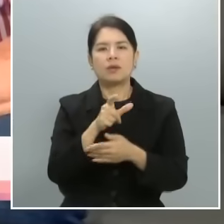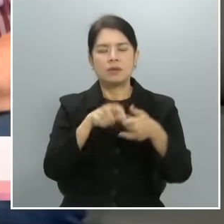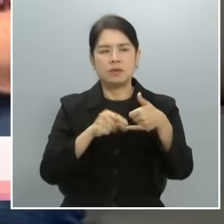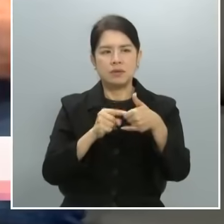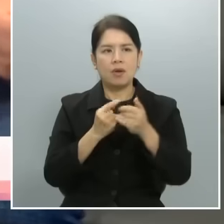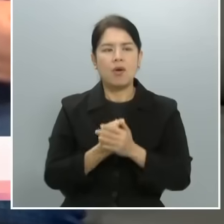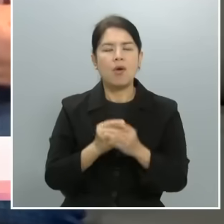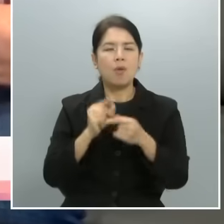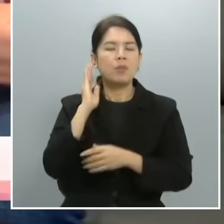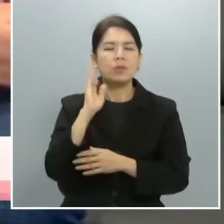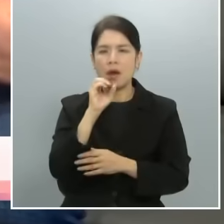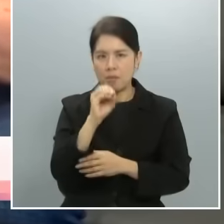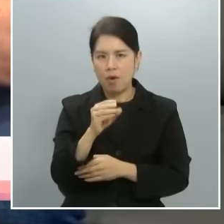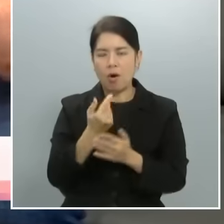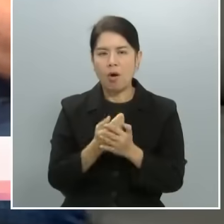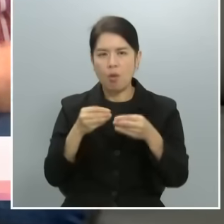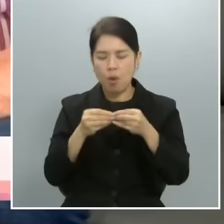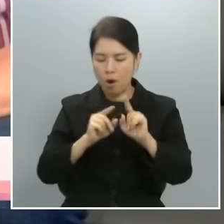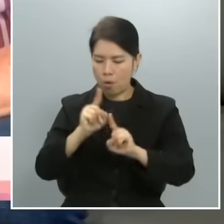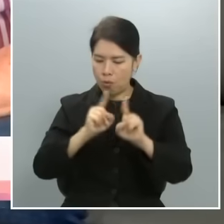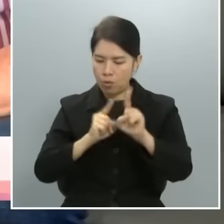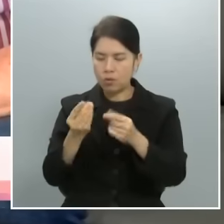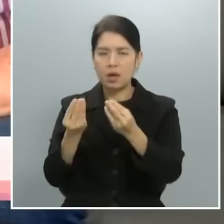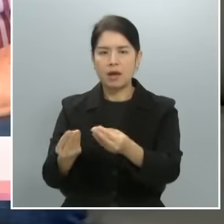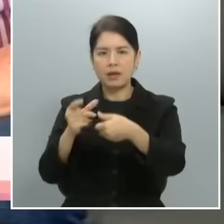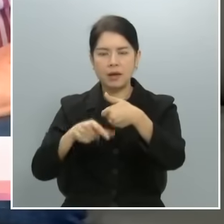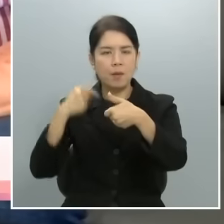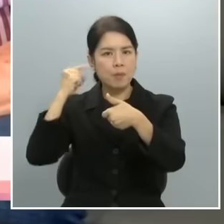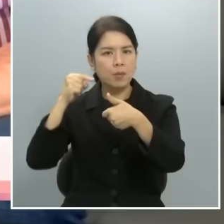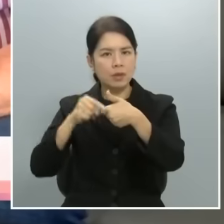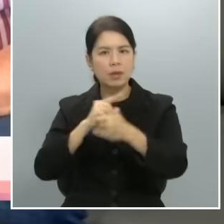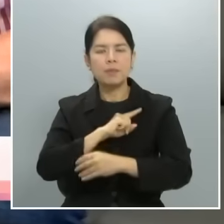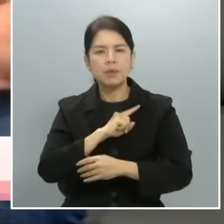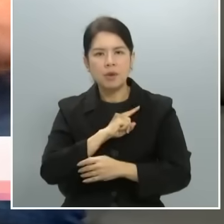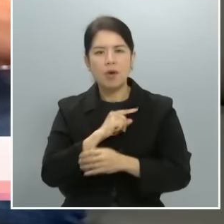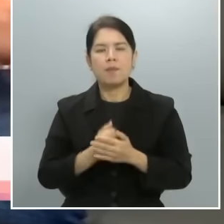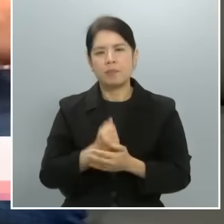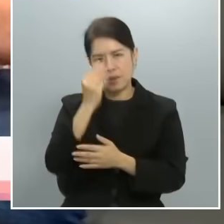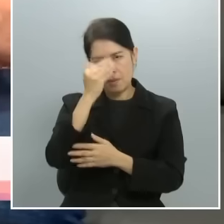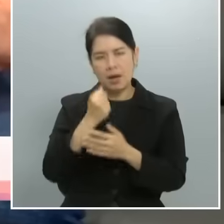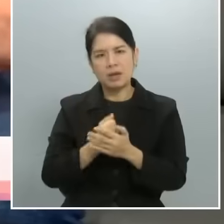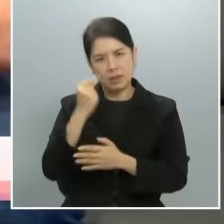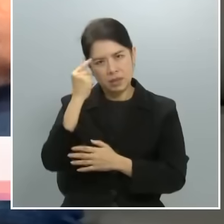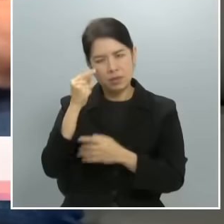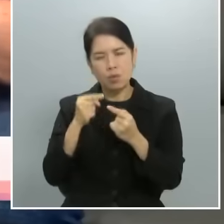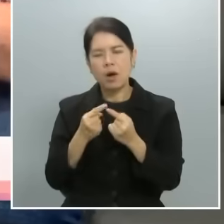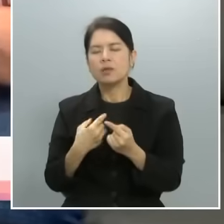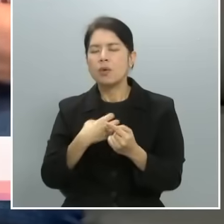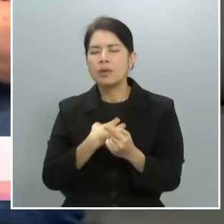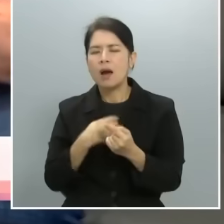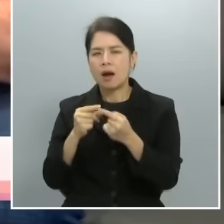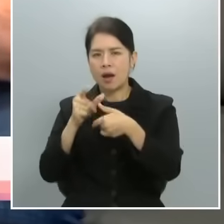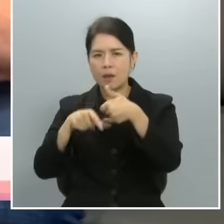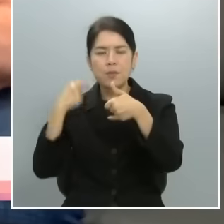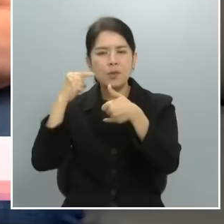ให้ทั้งหมดนะคะให้กับผู้หญิงคนนี้เป็นคนรับผิดชอบดูแลหวังว่าบ้านปลายชีวิตจะฝากผีฝากไข้กับผู้หญิงคนนี้ให้เลี้ยงดู